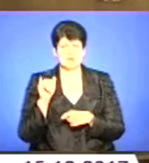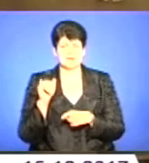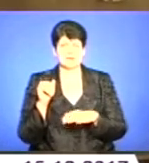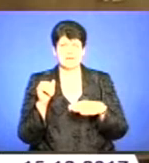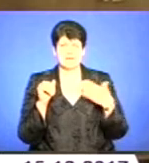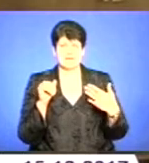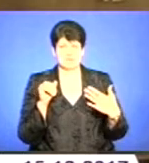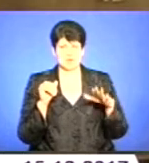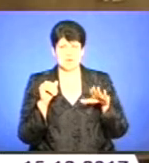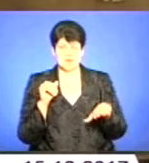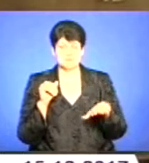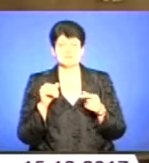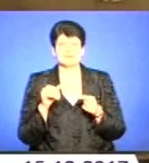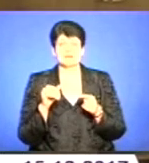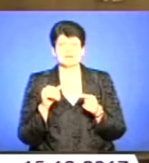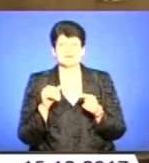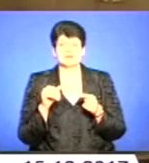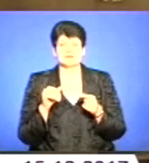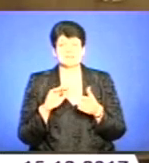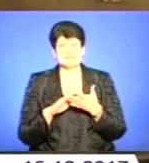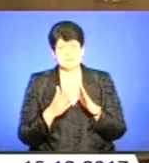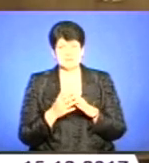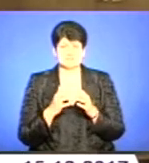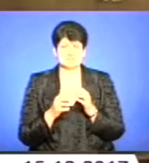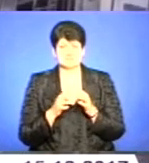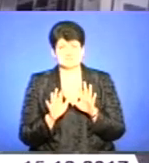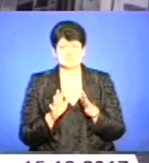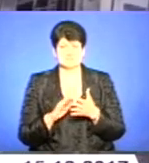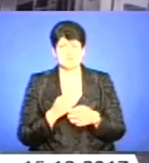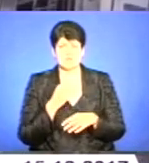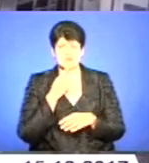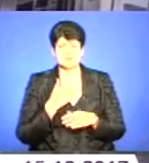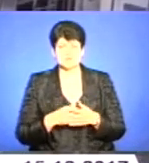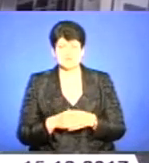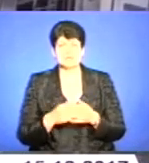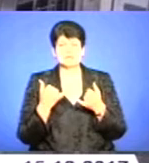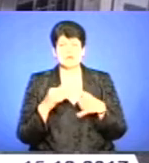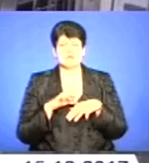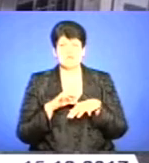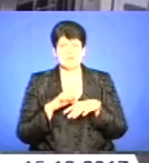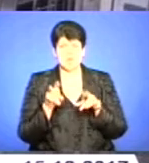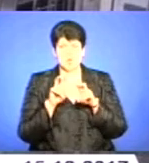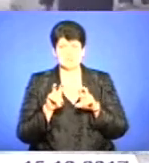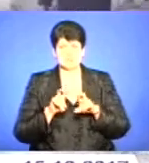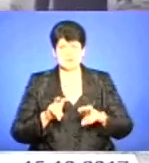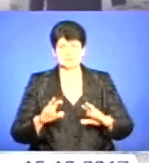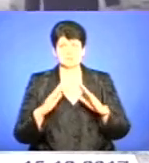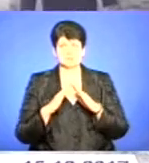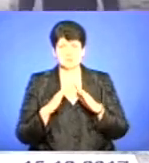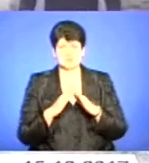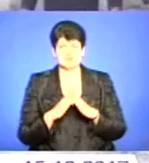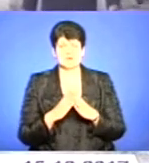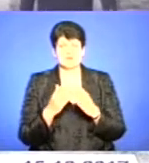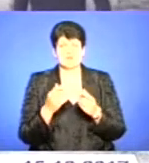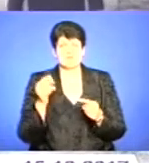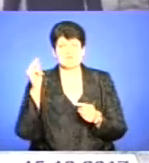кінцівки. Стан пацієнта середньої важкості. Наразі проводять обстеження будівлі, вивчають обставини